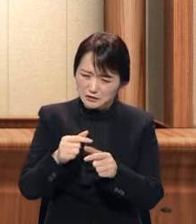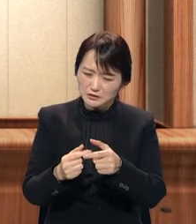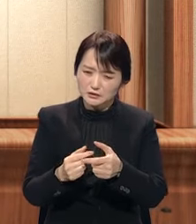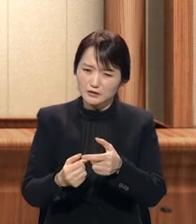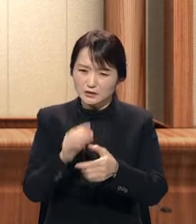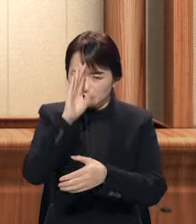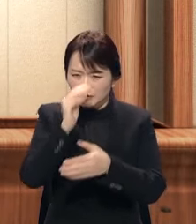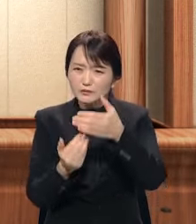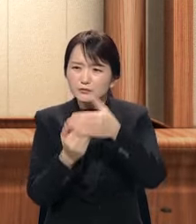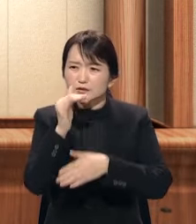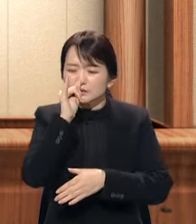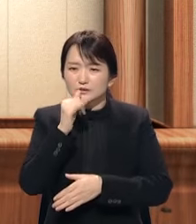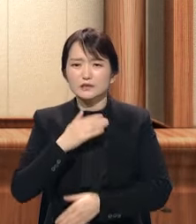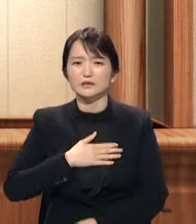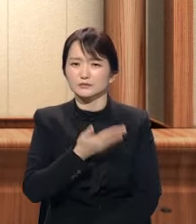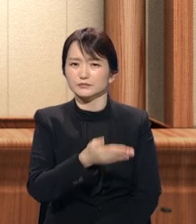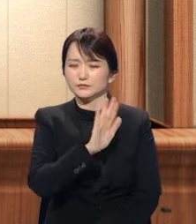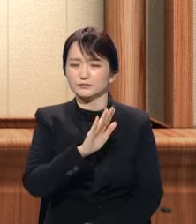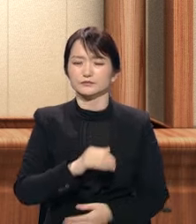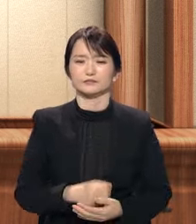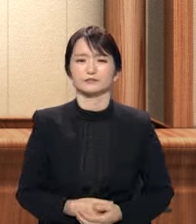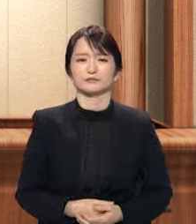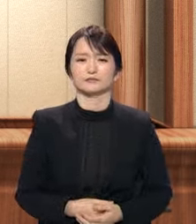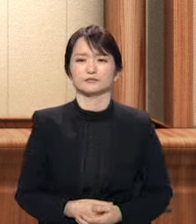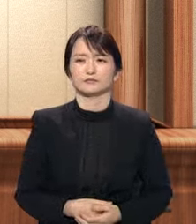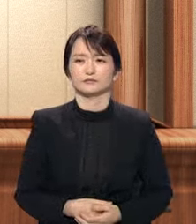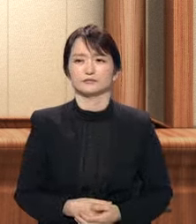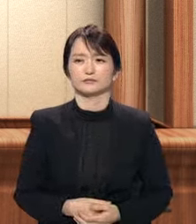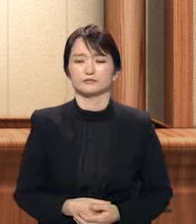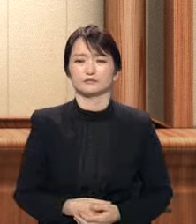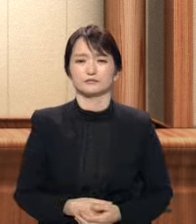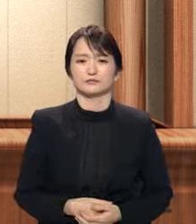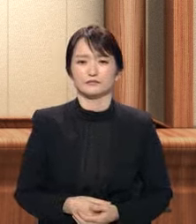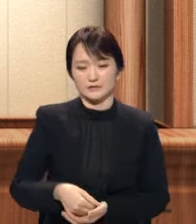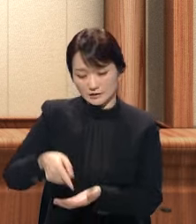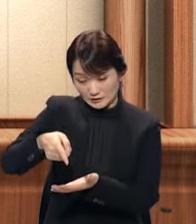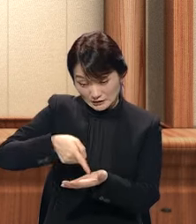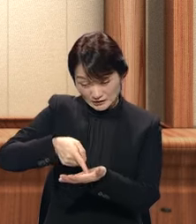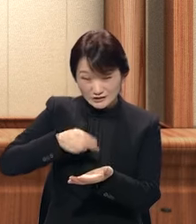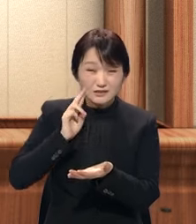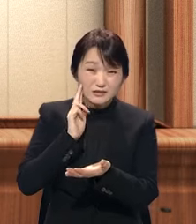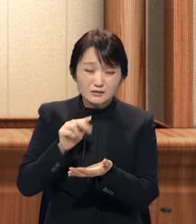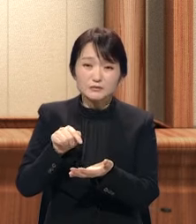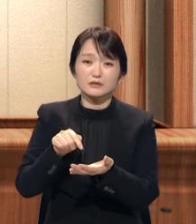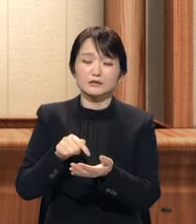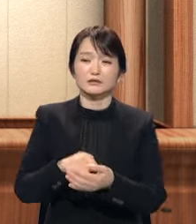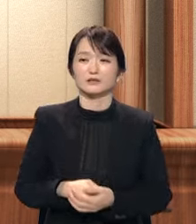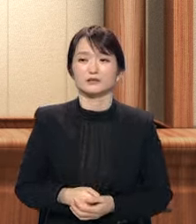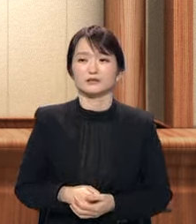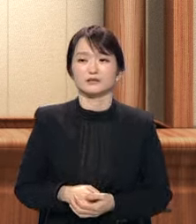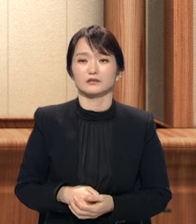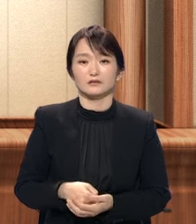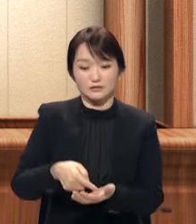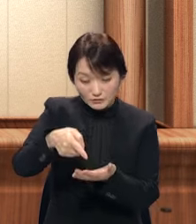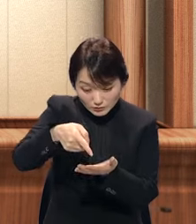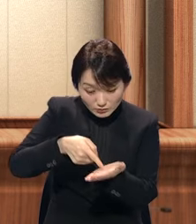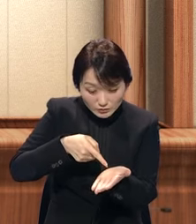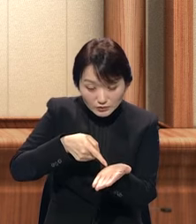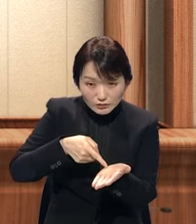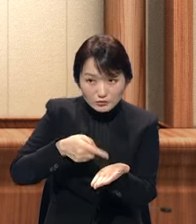부분은 고지하지 않았다는 거 두 가지를 짚었는데 일단 무리하게 수술했다는 부분은 이제 수술을 또 시도를 해보니까